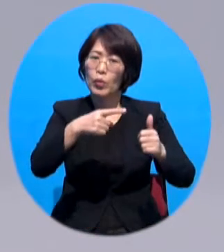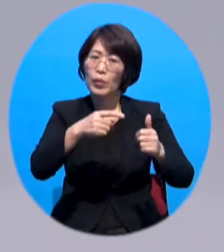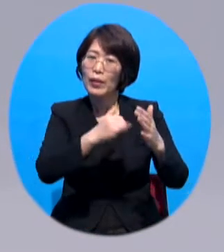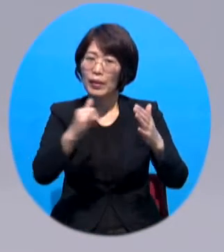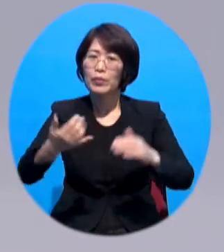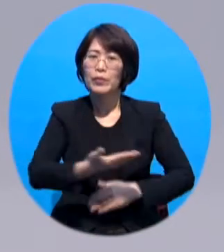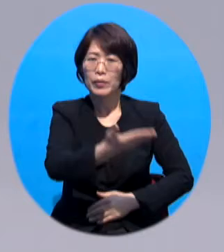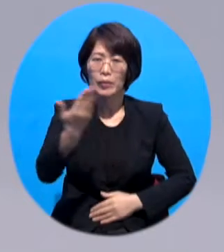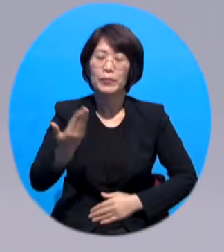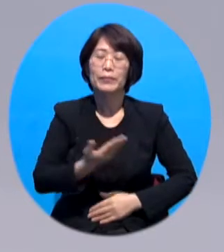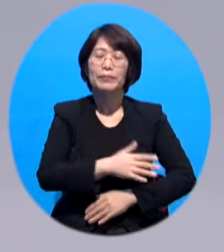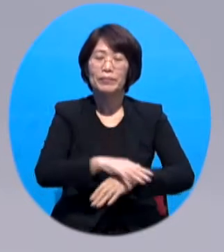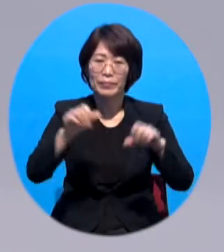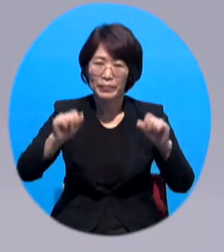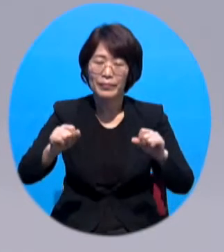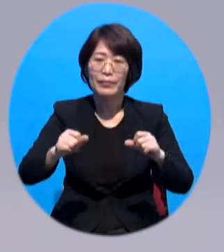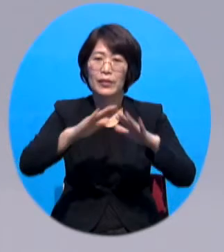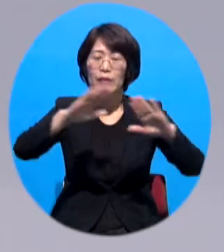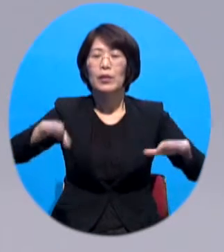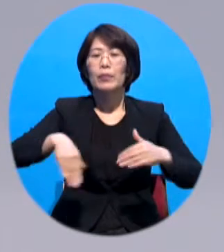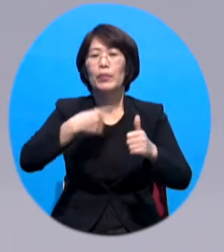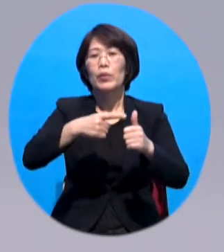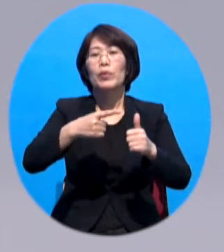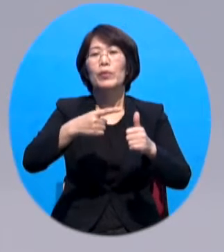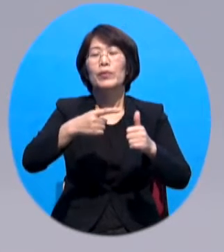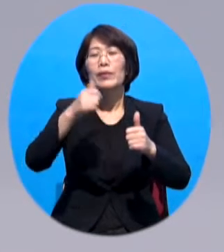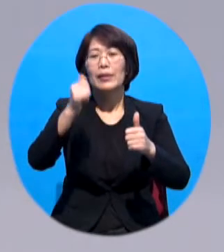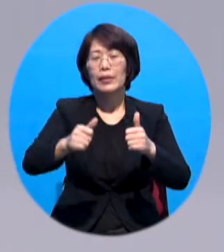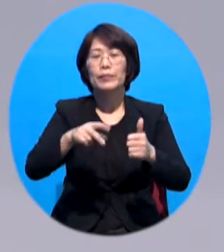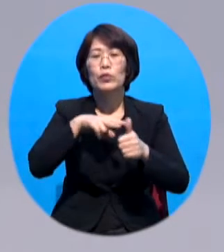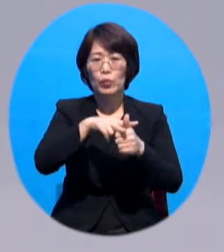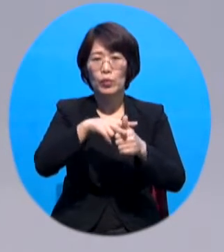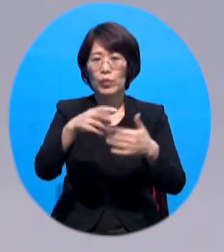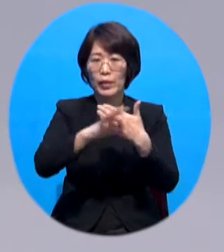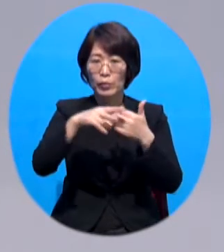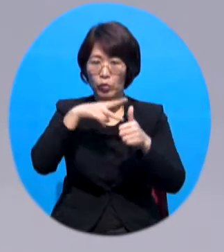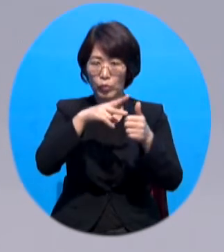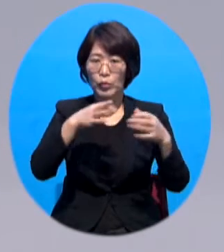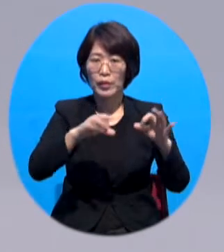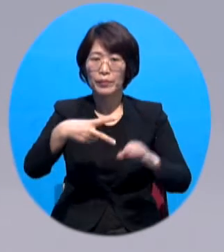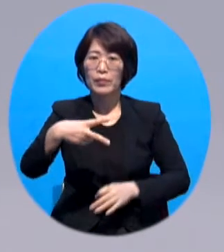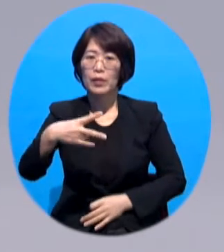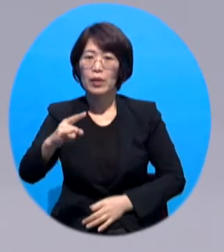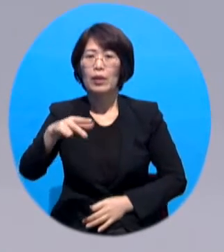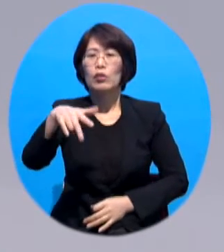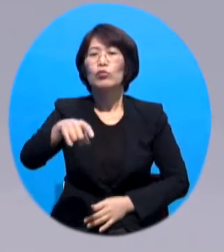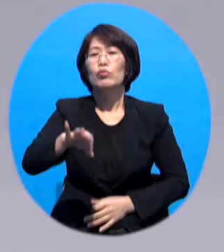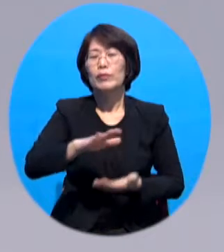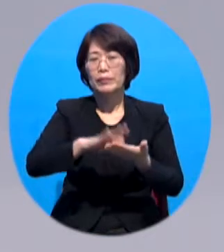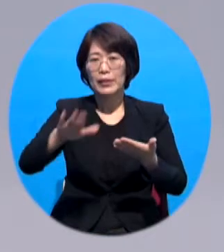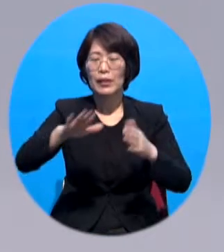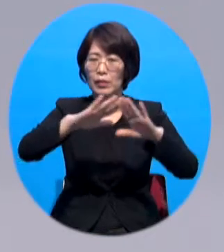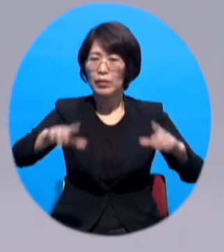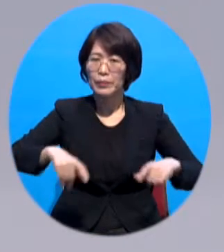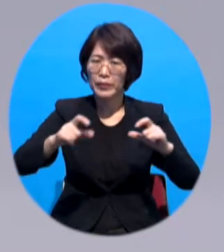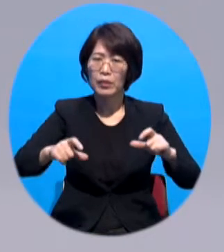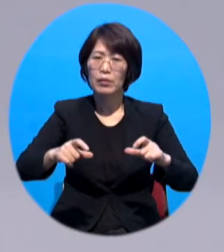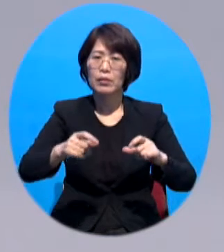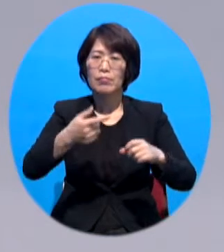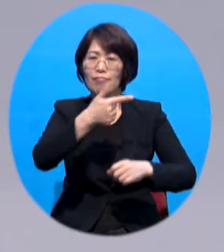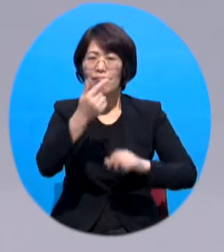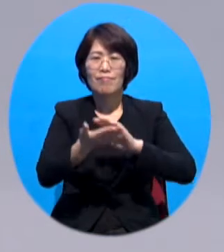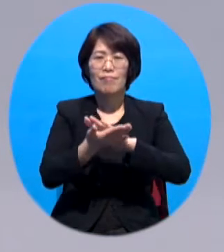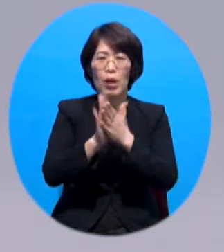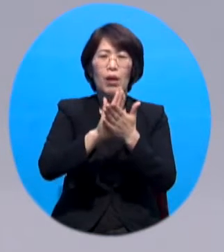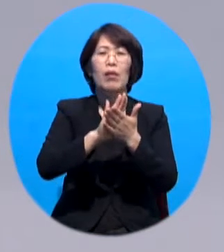안녕하십니까 전라남도 교육감 후보 예비후보 김대중 입니다 우리 전남은 대전환